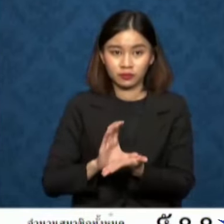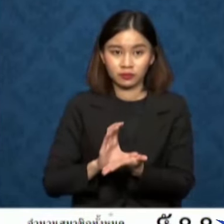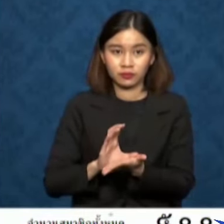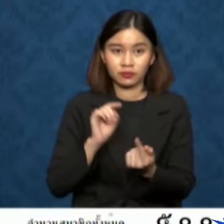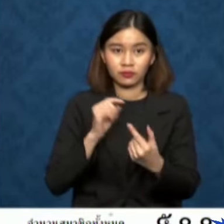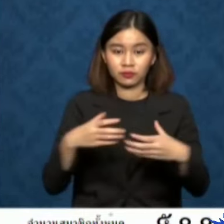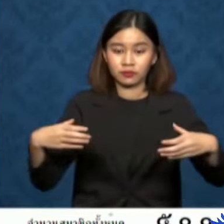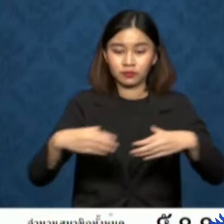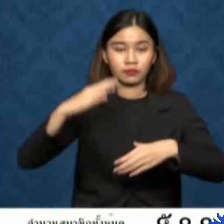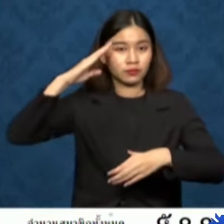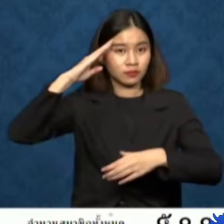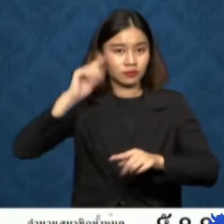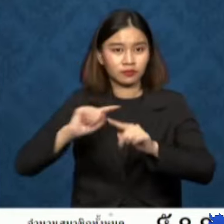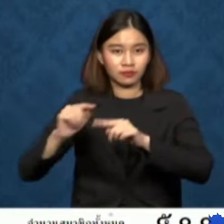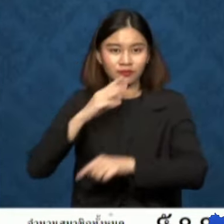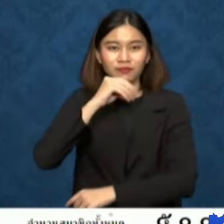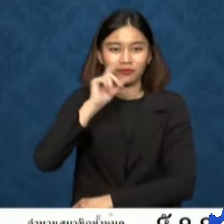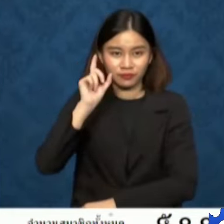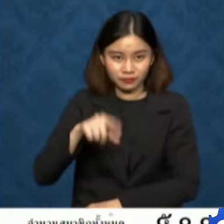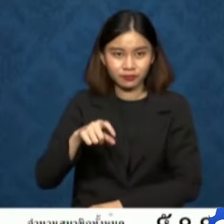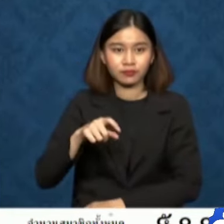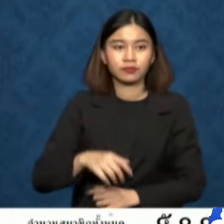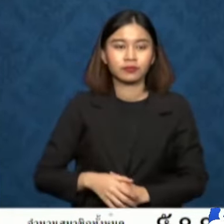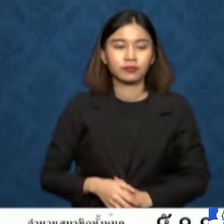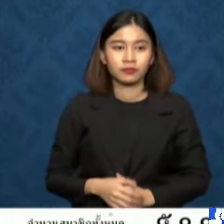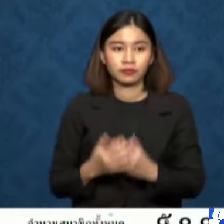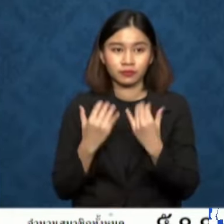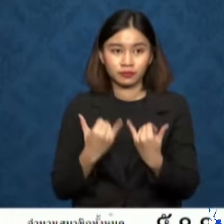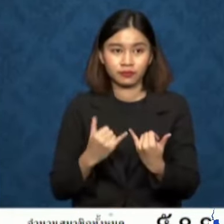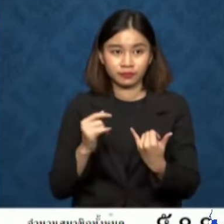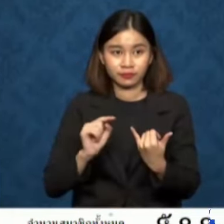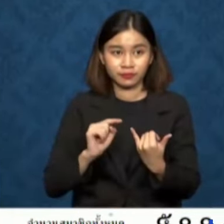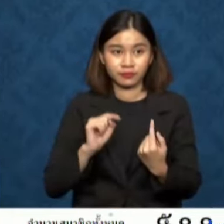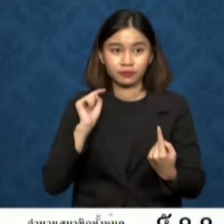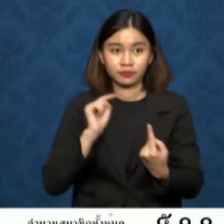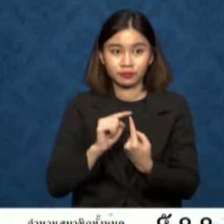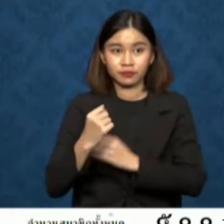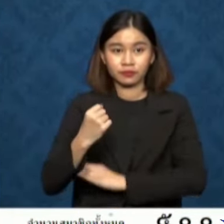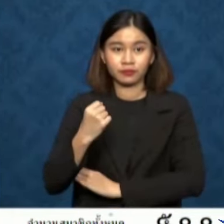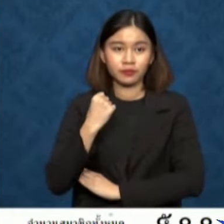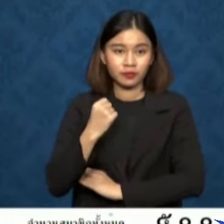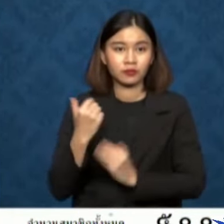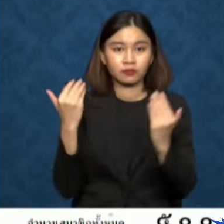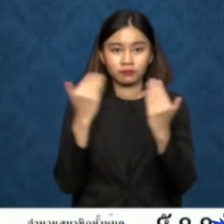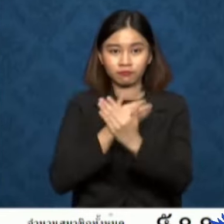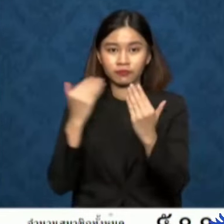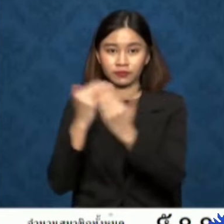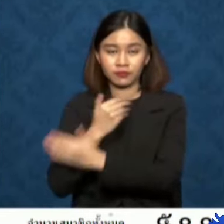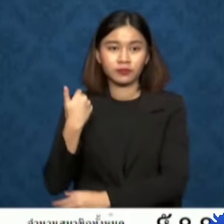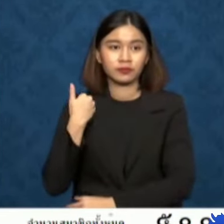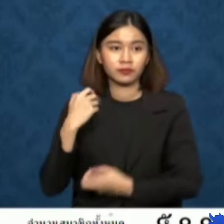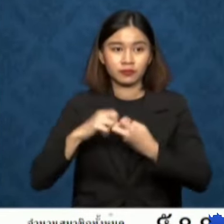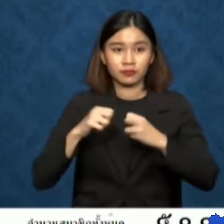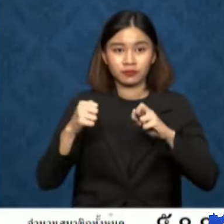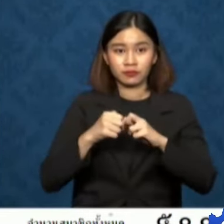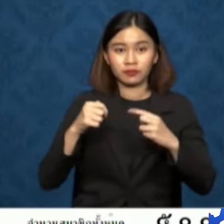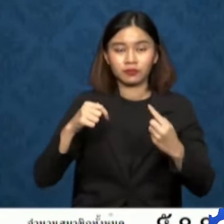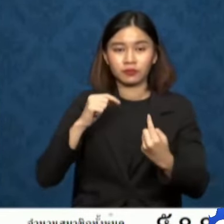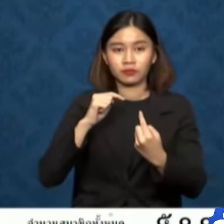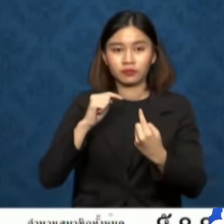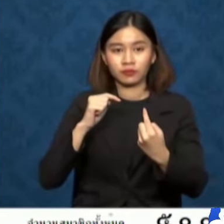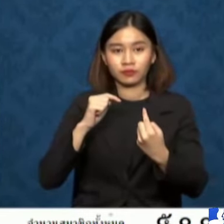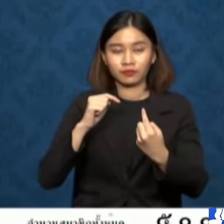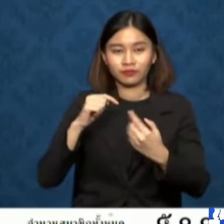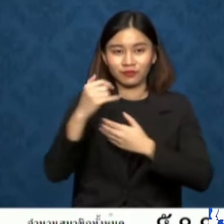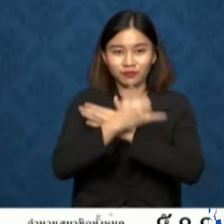เหล่าทัพเป็นเรื่องที่ไม่พูดไม่ได้ครับปัจจุบันครับสถานการณ์ความมั่นคงก็เปลี่ยนแปลงไปปัญหาภูมิรัฐศาสตร์ของประเทศ